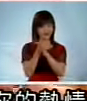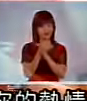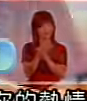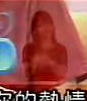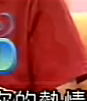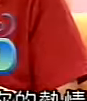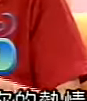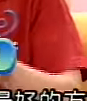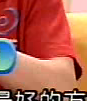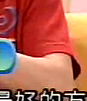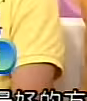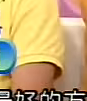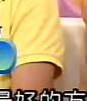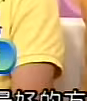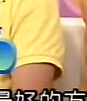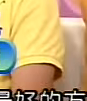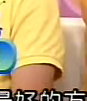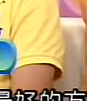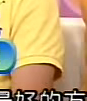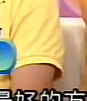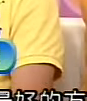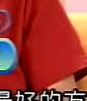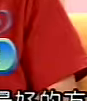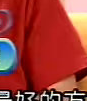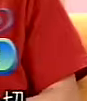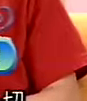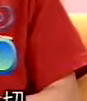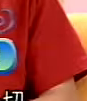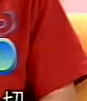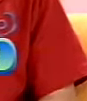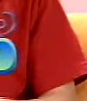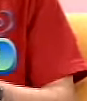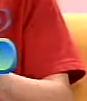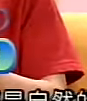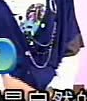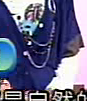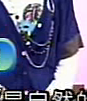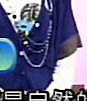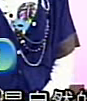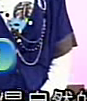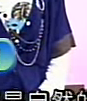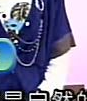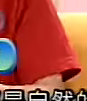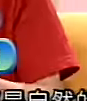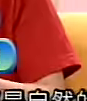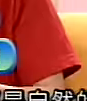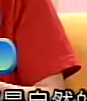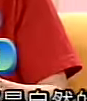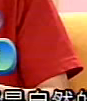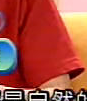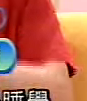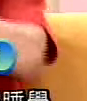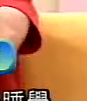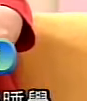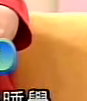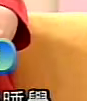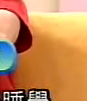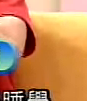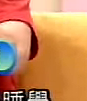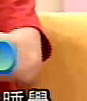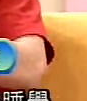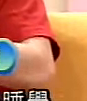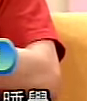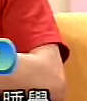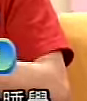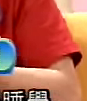微笑，你的热情啊，其实是跟他们沟通最好的方式， 能够跨越一切。 对对对，因为很多手语它都是自然的啦， 就是说， 这